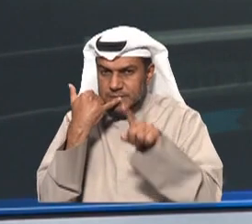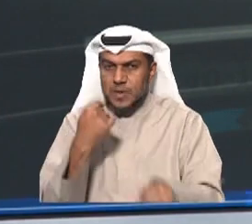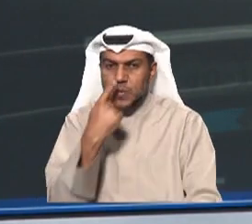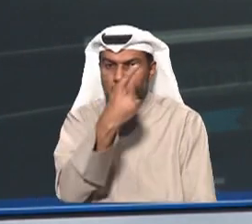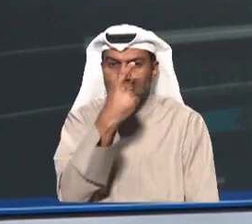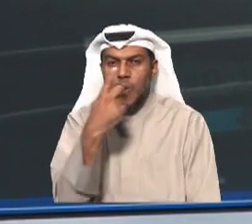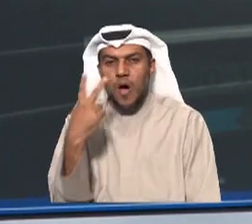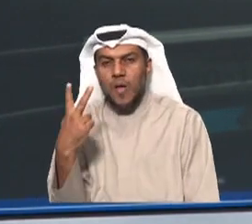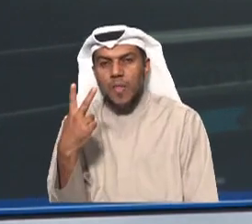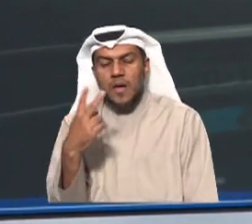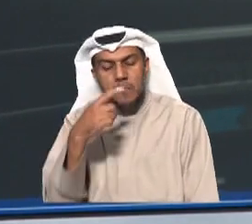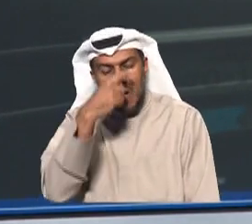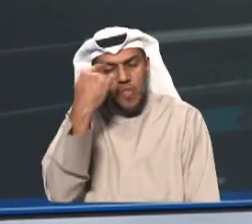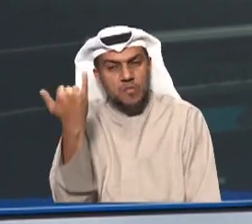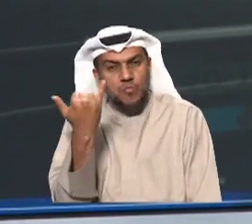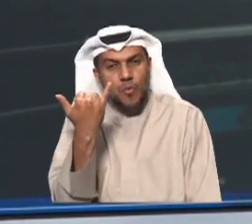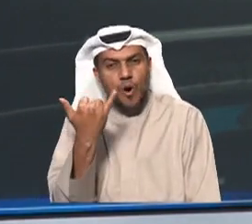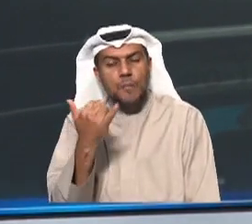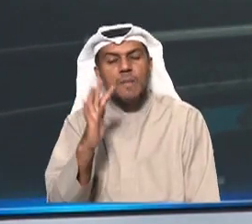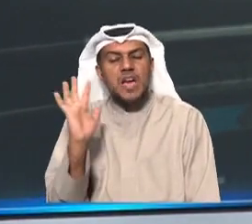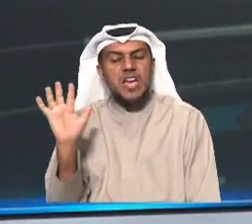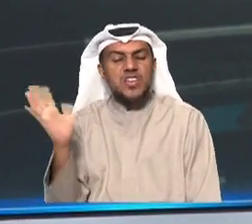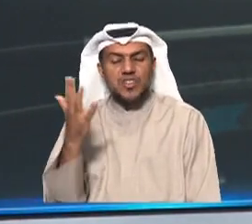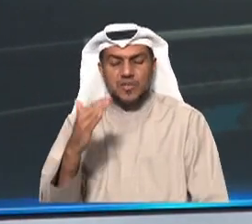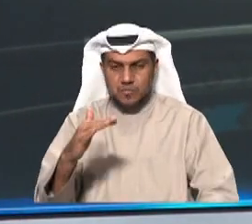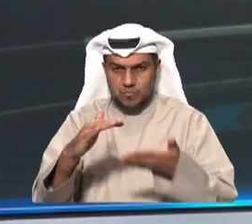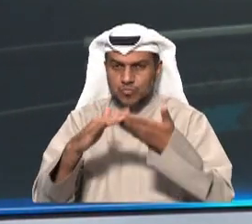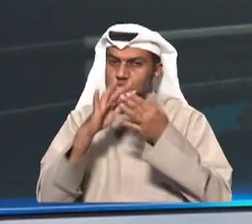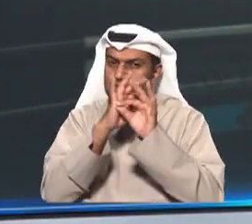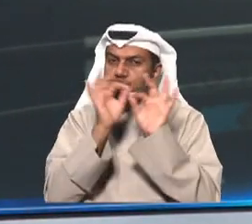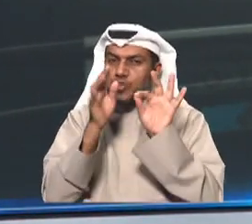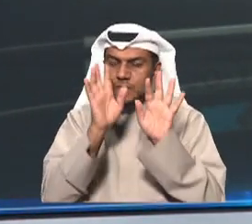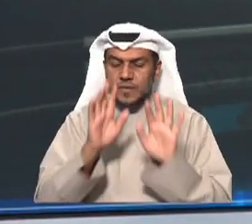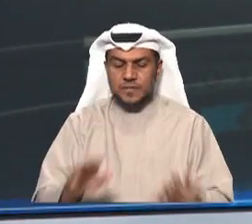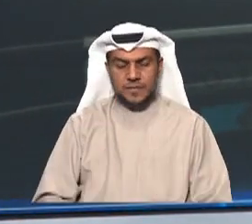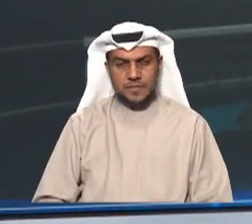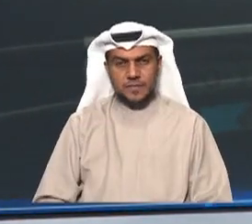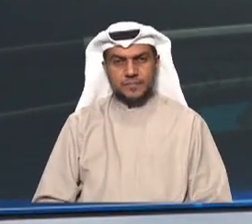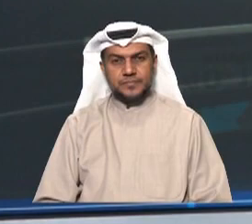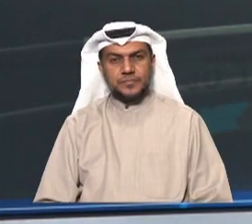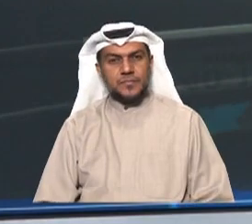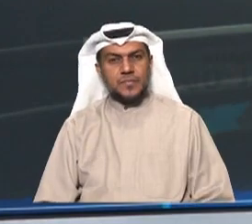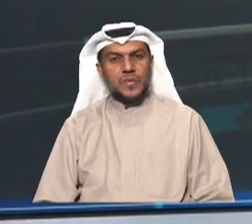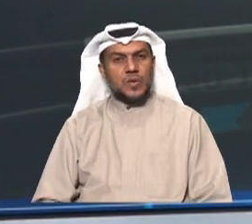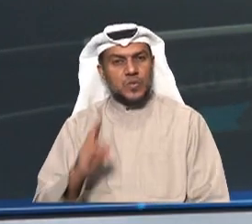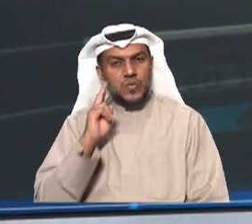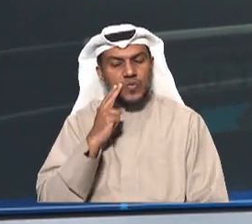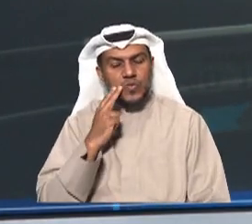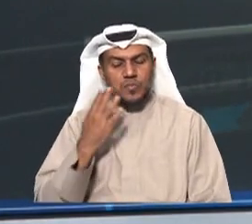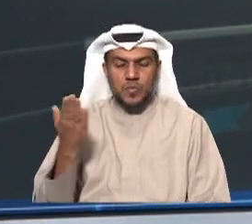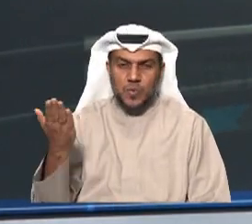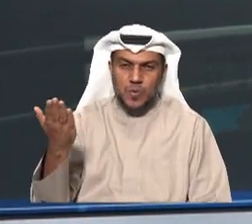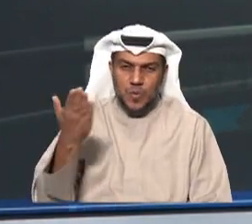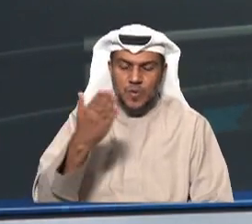واحد اثنين في حال احتجتوا إلى أي مساعدة أثناء القيادة في الطرقات السريعة. تنتهي جولتنا